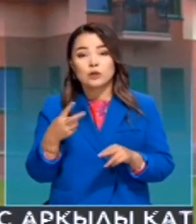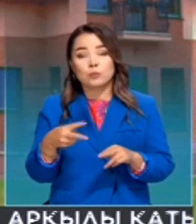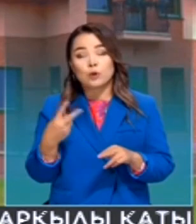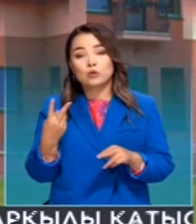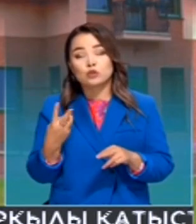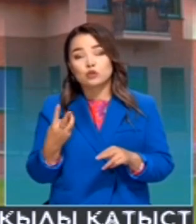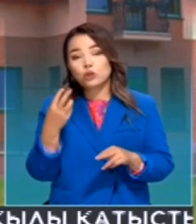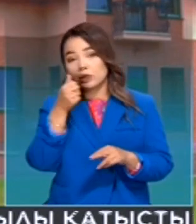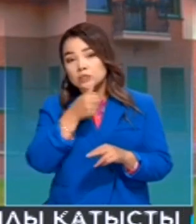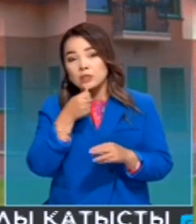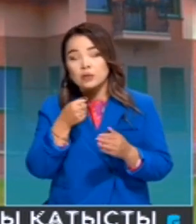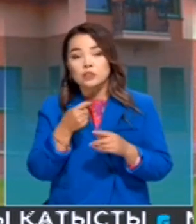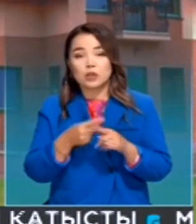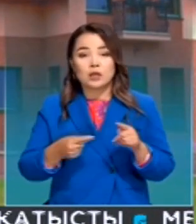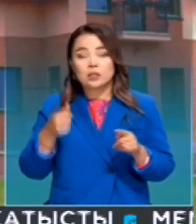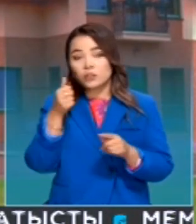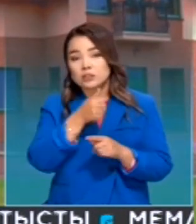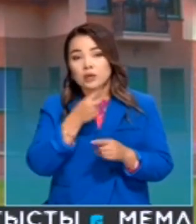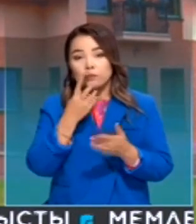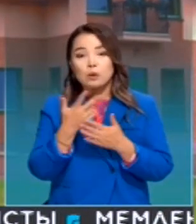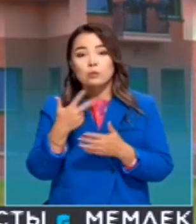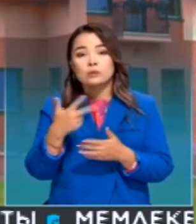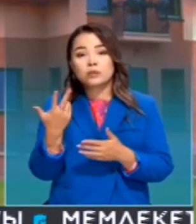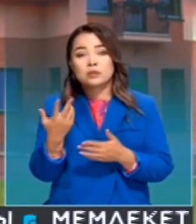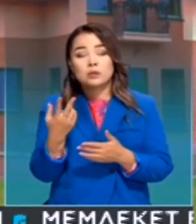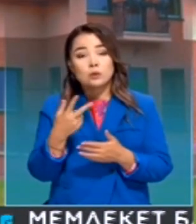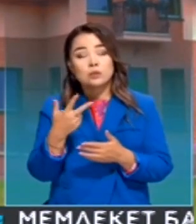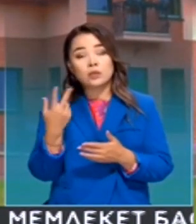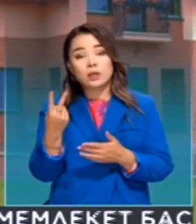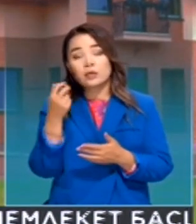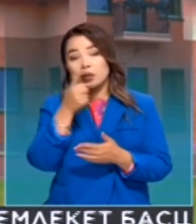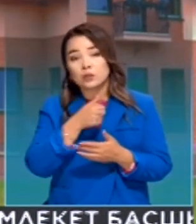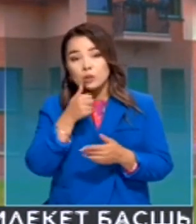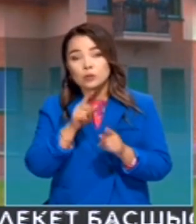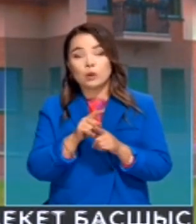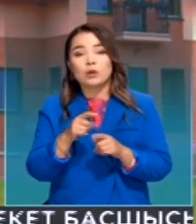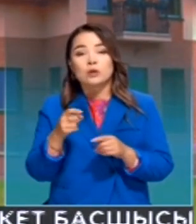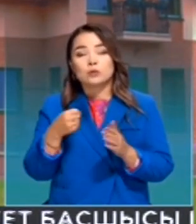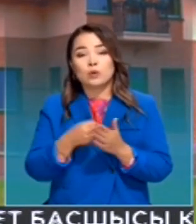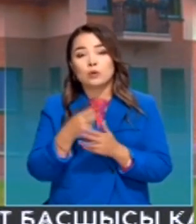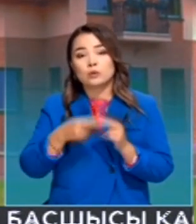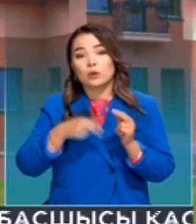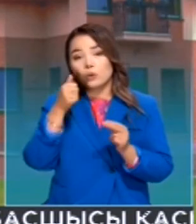23 жылы жылдың жартысы 32 кино көрсеттік, жылдың аяғына дейін тағы да 35